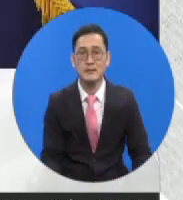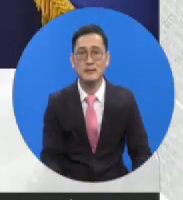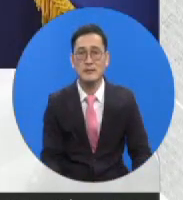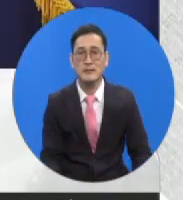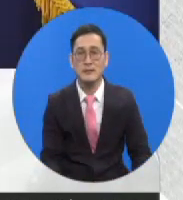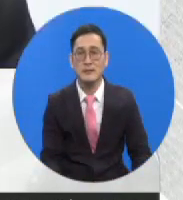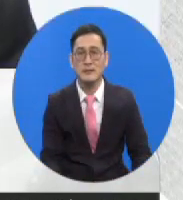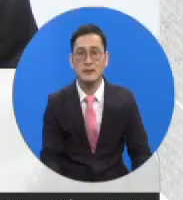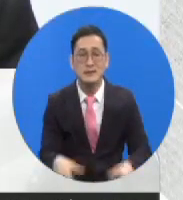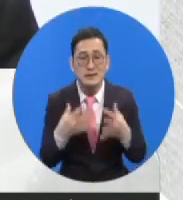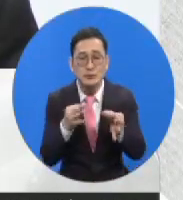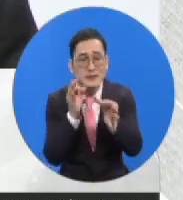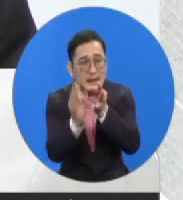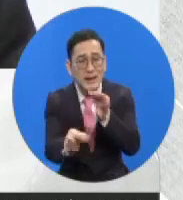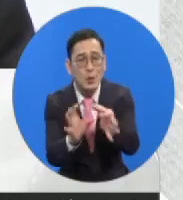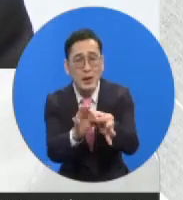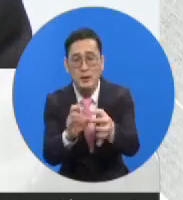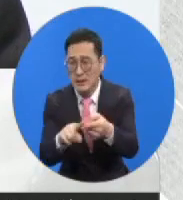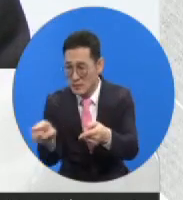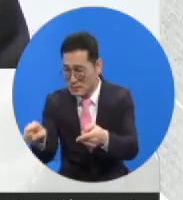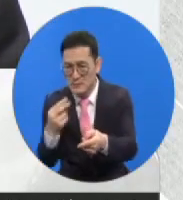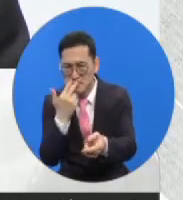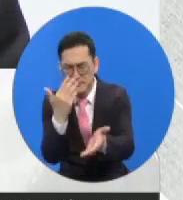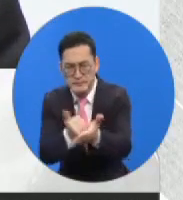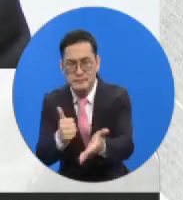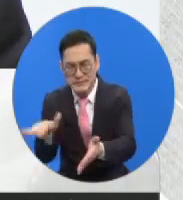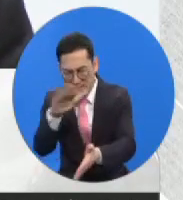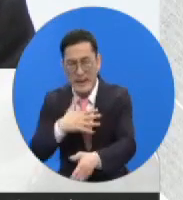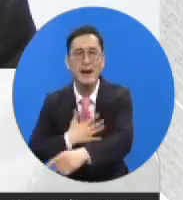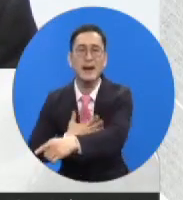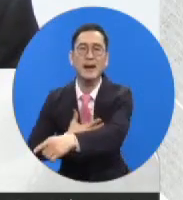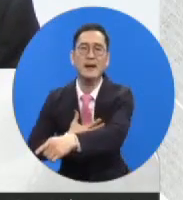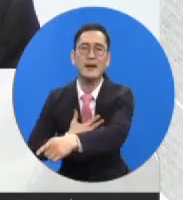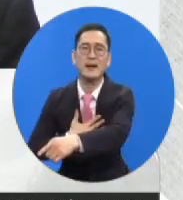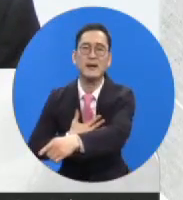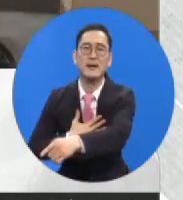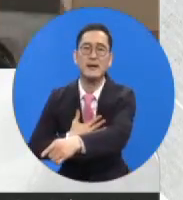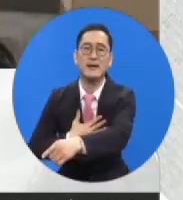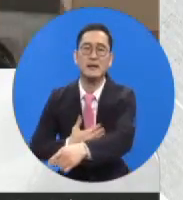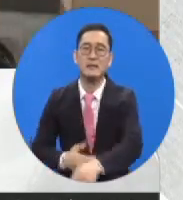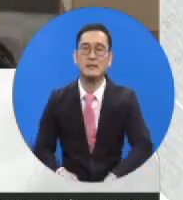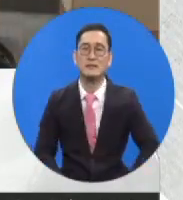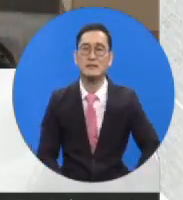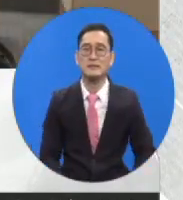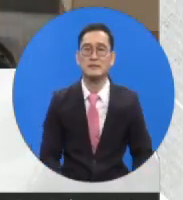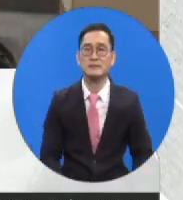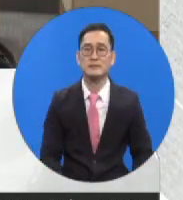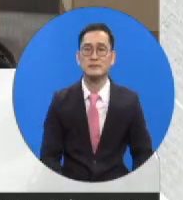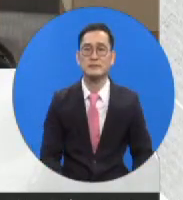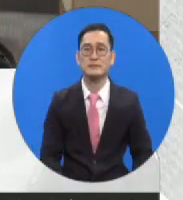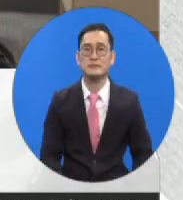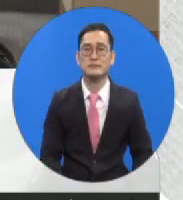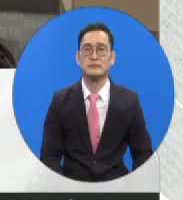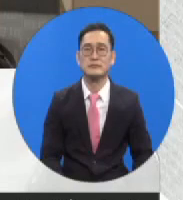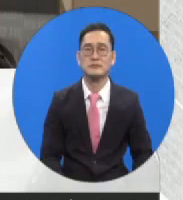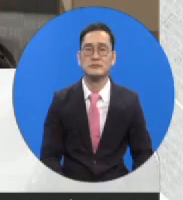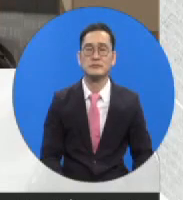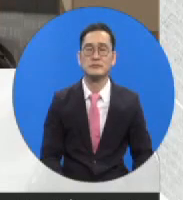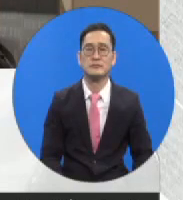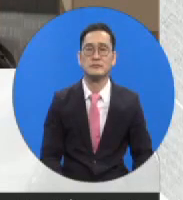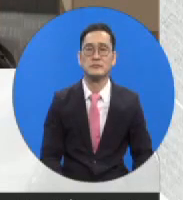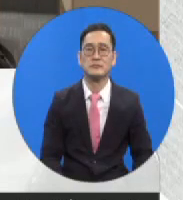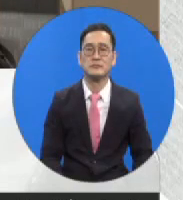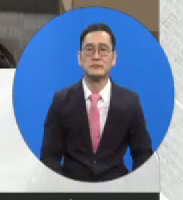누구냐? 그건 박순철 남부지검장이단 말이에요. 예. 그래서 이 남부지검장이 박순철 지검장이 한 내부 프로세스에